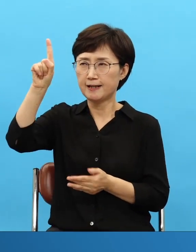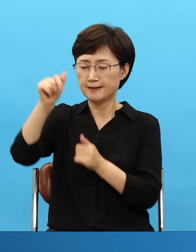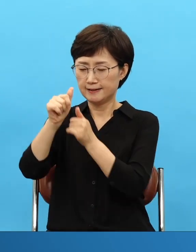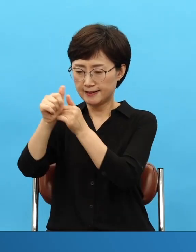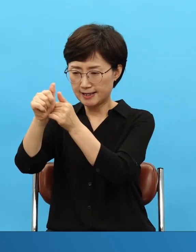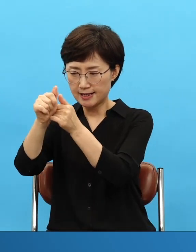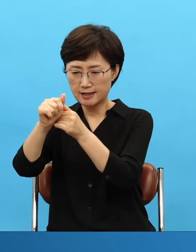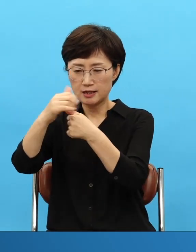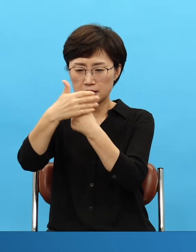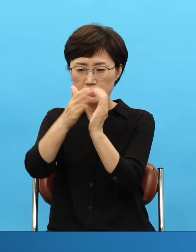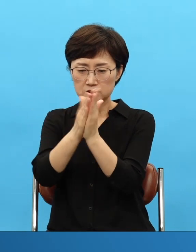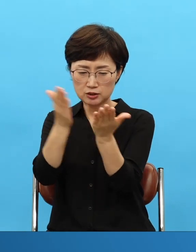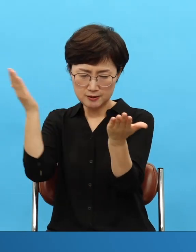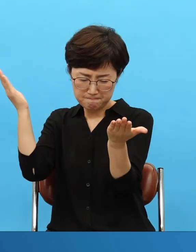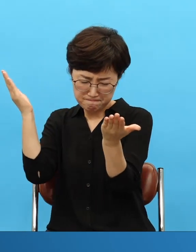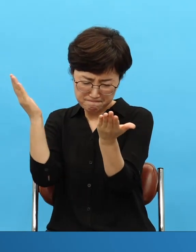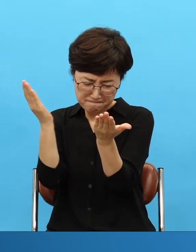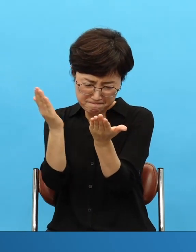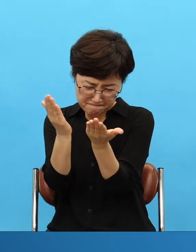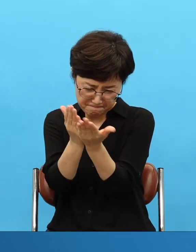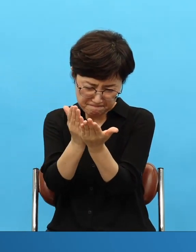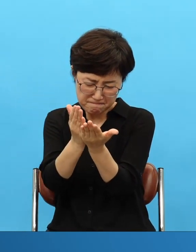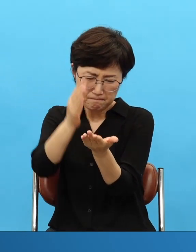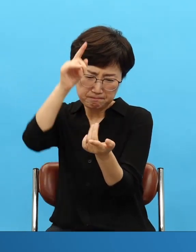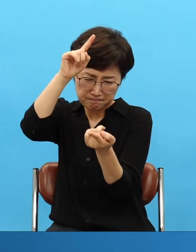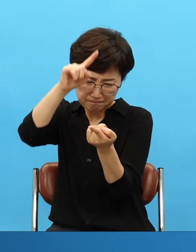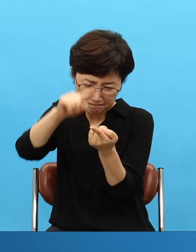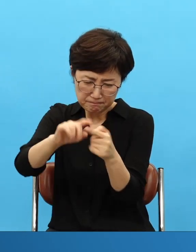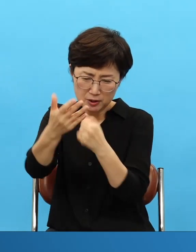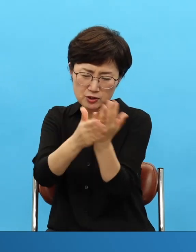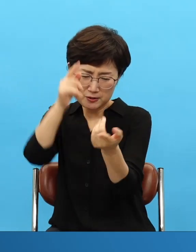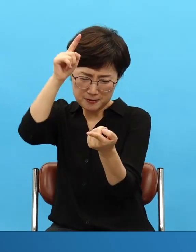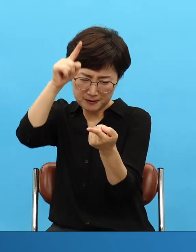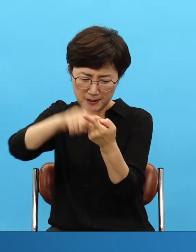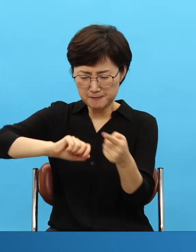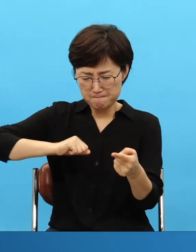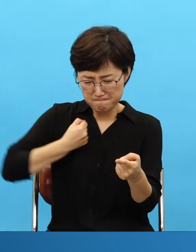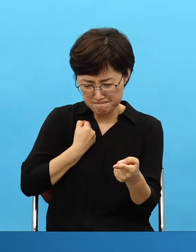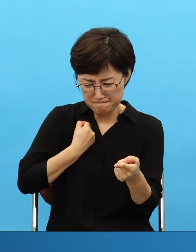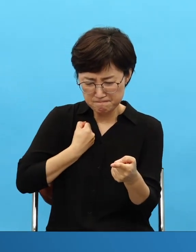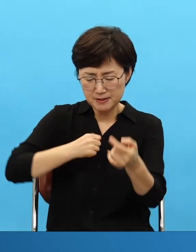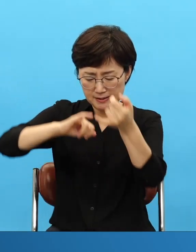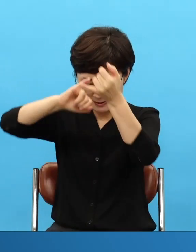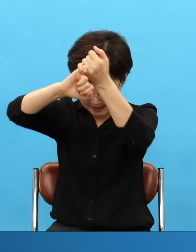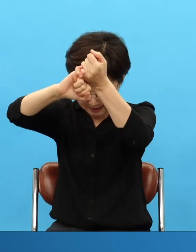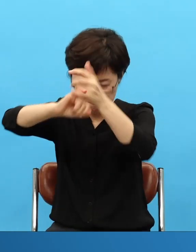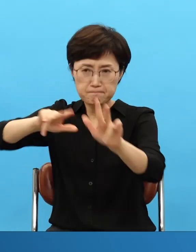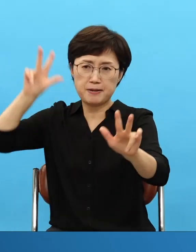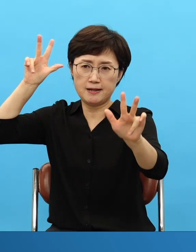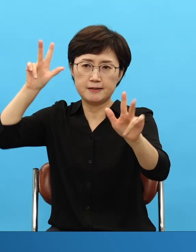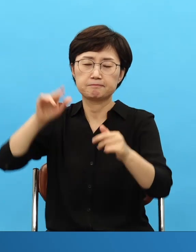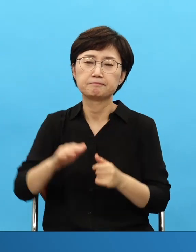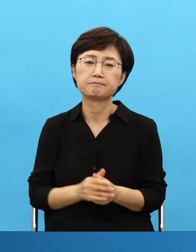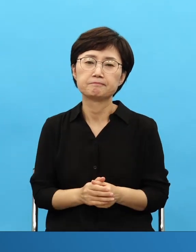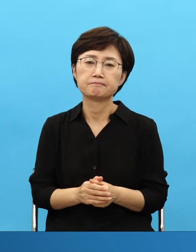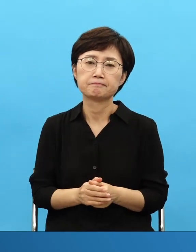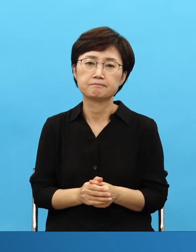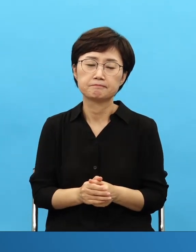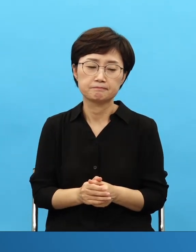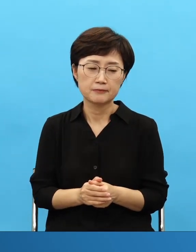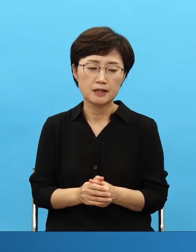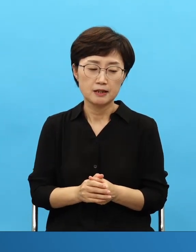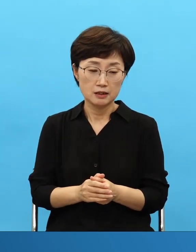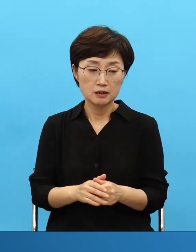it according to the scripture. 성경대로 하겠습니다. According to the scripture. 하나님이 분명히 역사하실 겁니다.